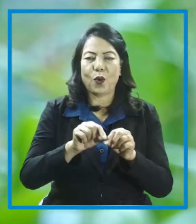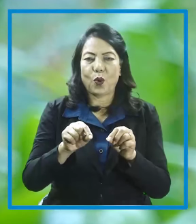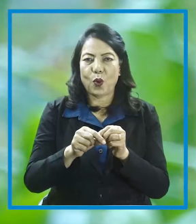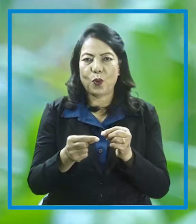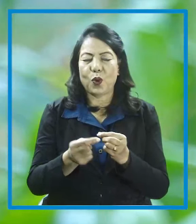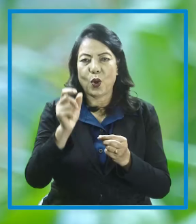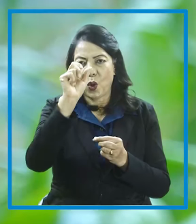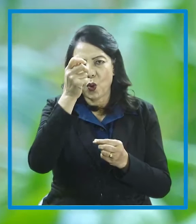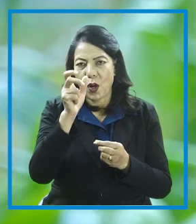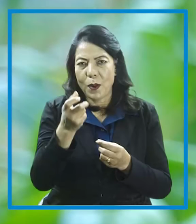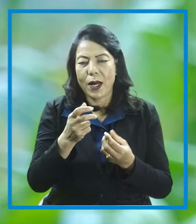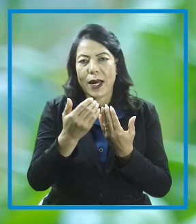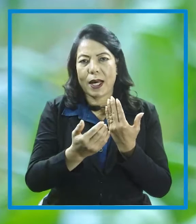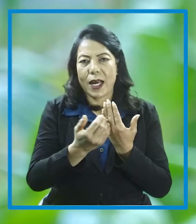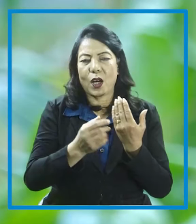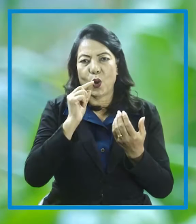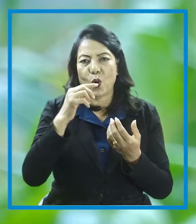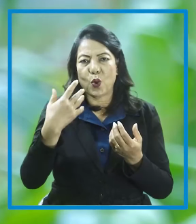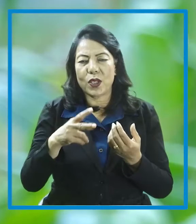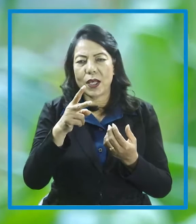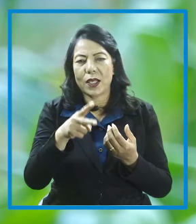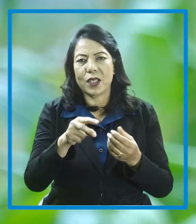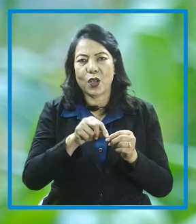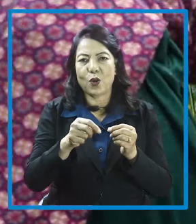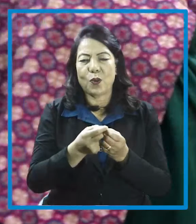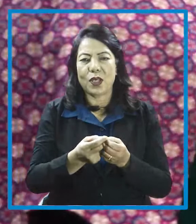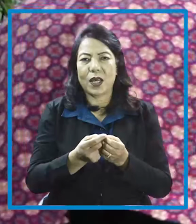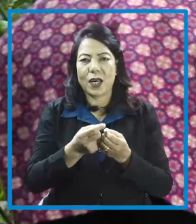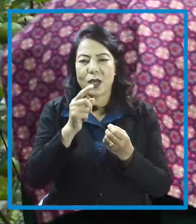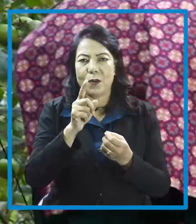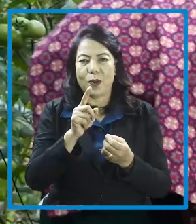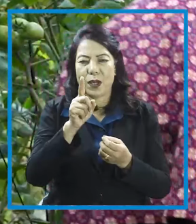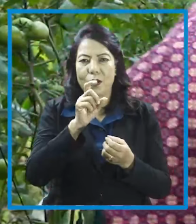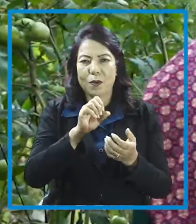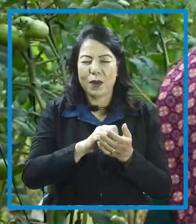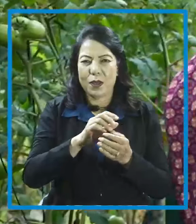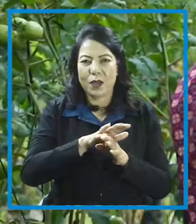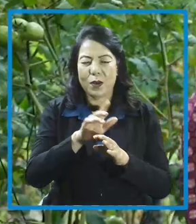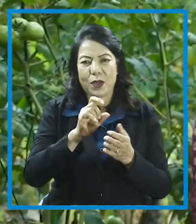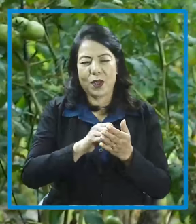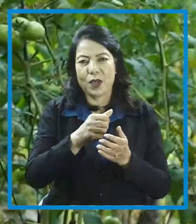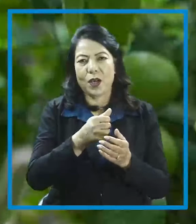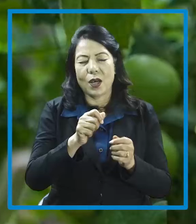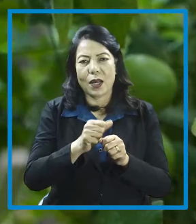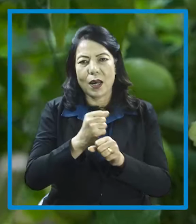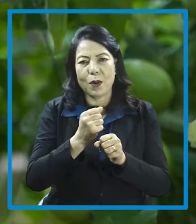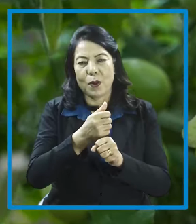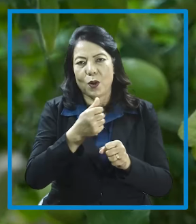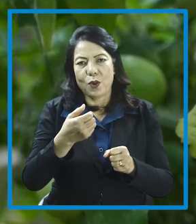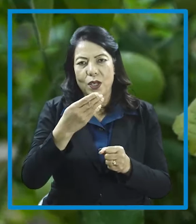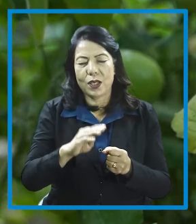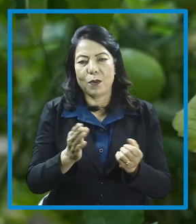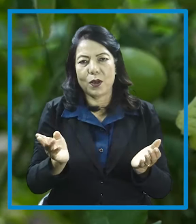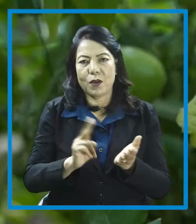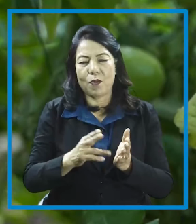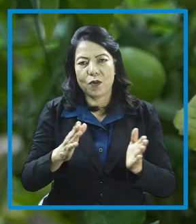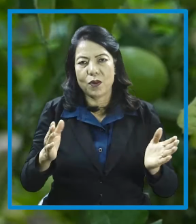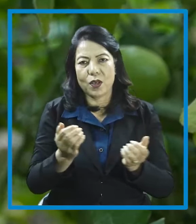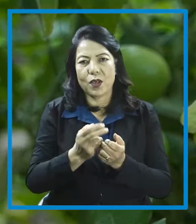केराहरू लाउँछु, गोलभेडा, काँक्रो, खुर्सानी त्यस्तै लगाउँछु। वर्षमा 1 लाख नै बढी हुन्छ नि, मेहनत गऱ्यो भने हुँदो रहेछ भन्ने थाहा